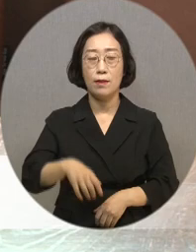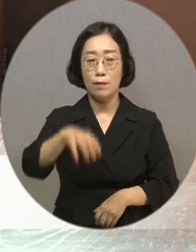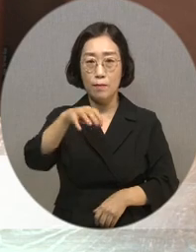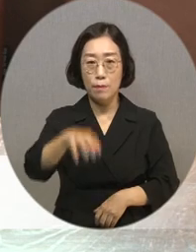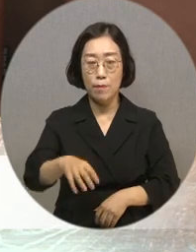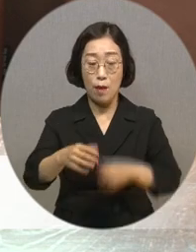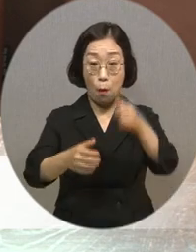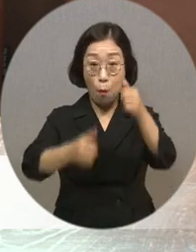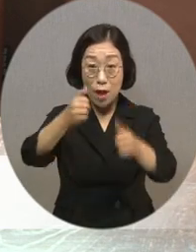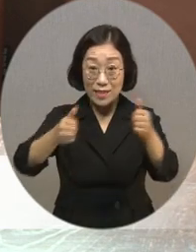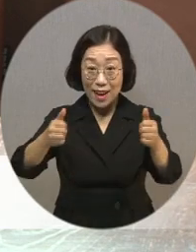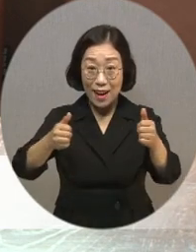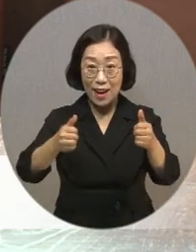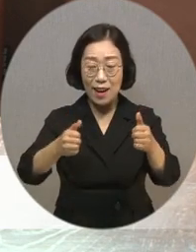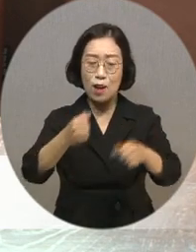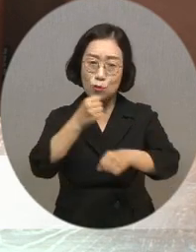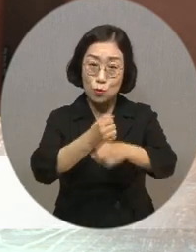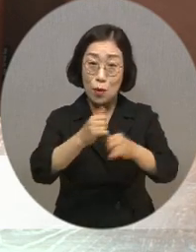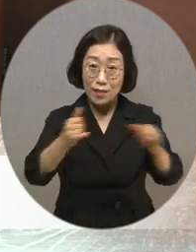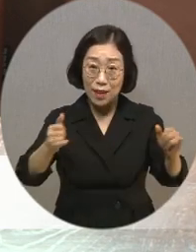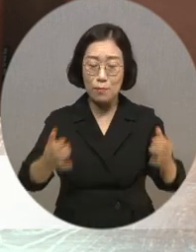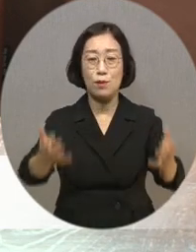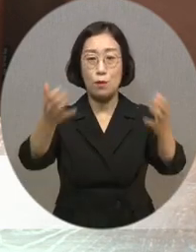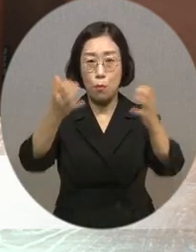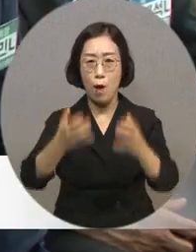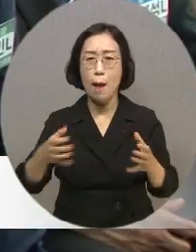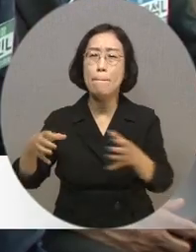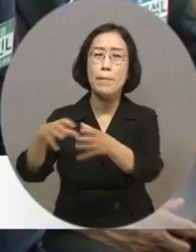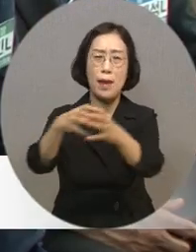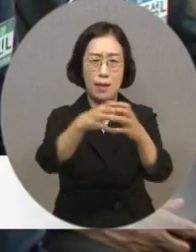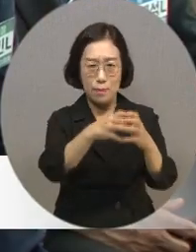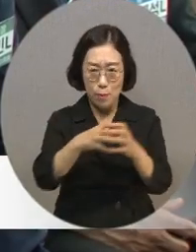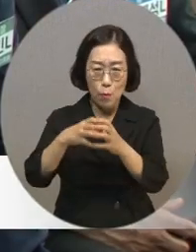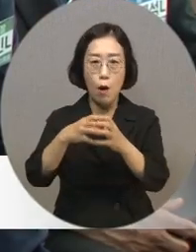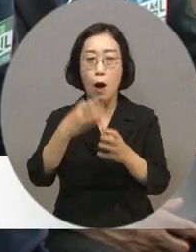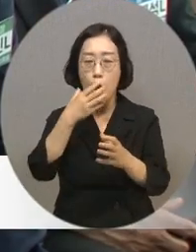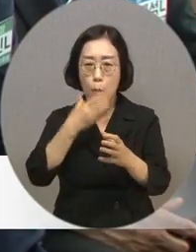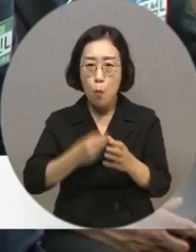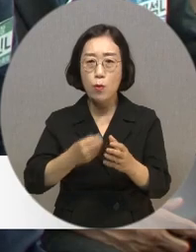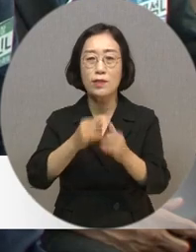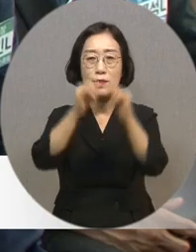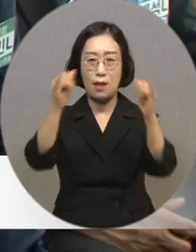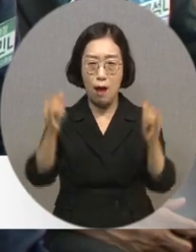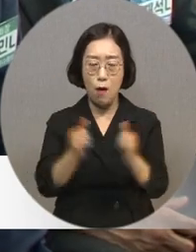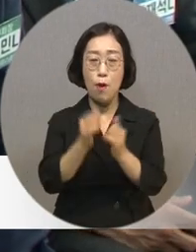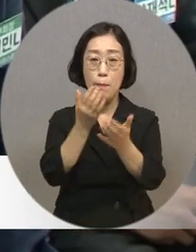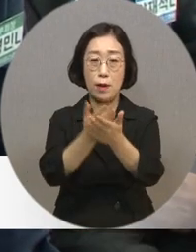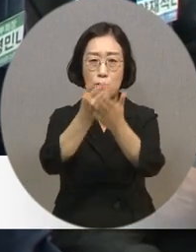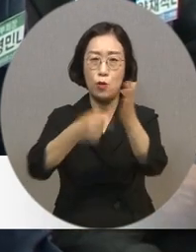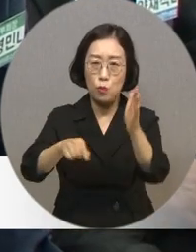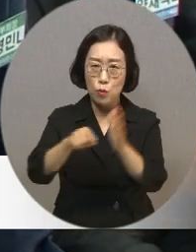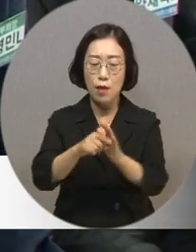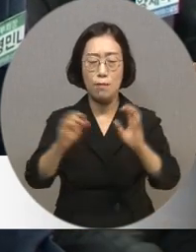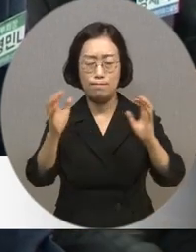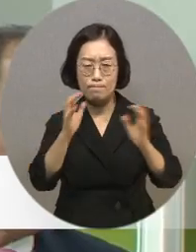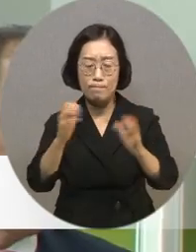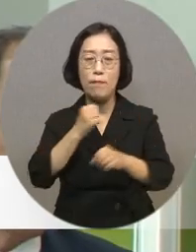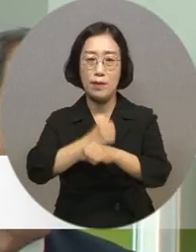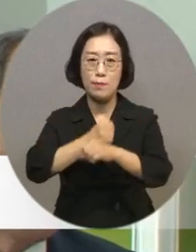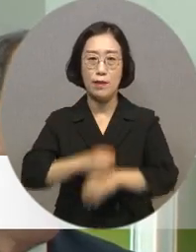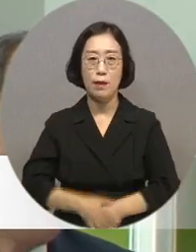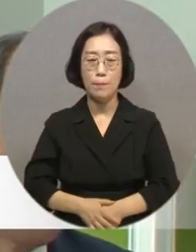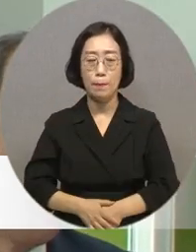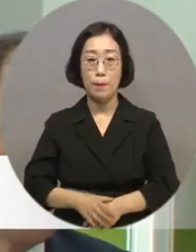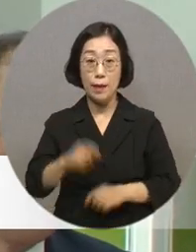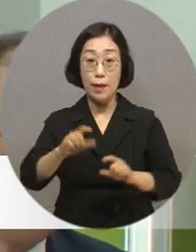클럽 회장단이 함께 힘을 모아 지역사회 복지 증진을 위해 힘을 쓰자는 간담회가 이어졌습니다.